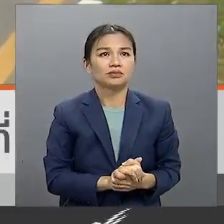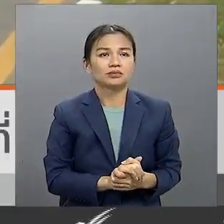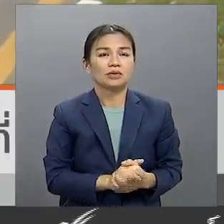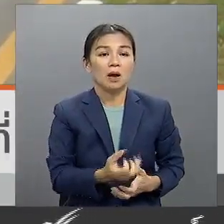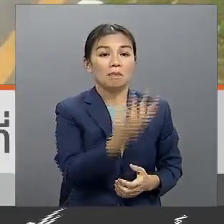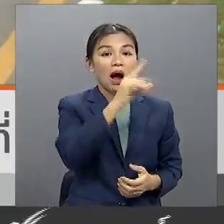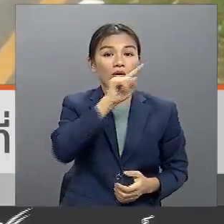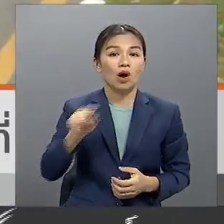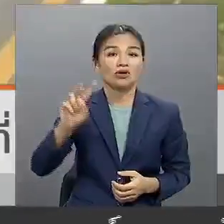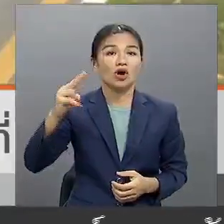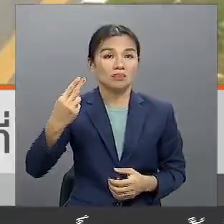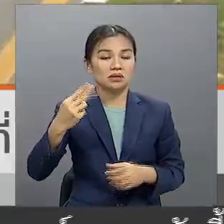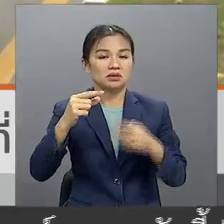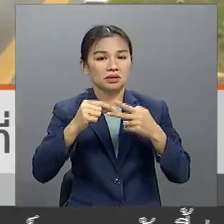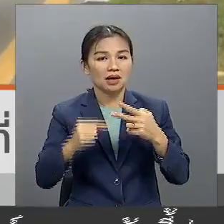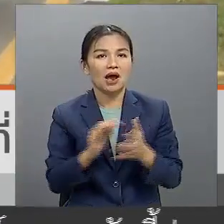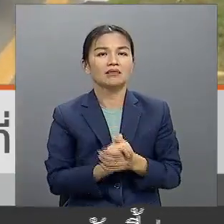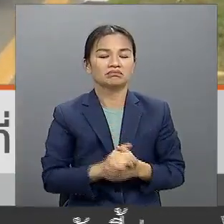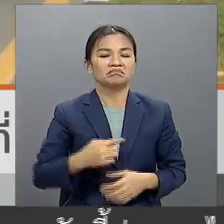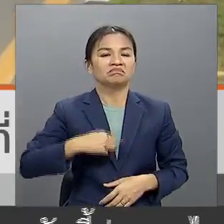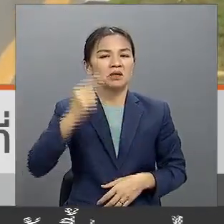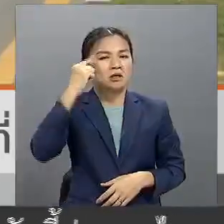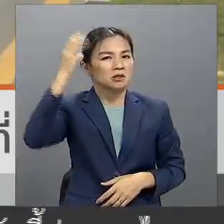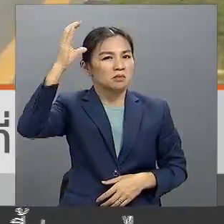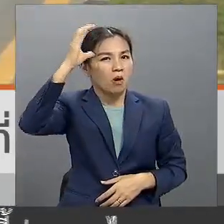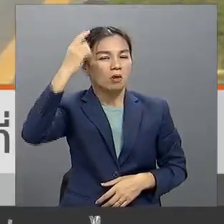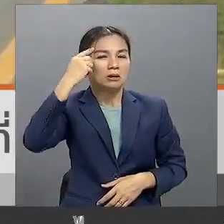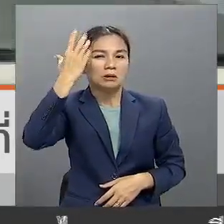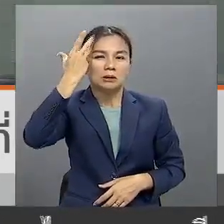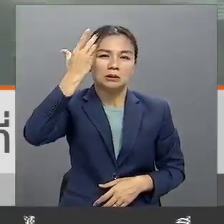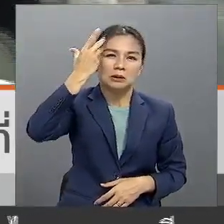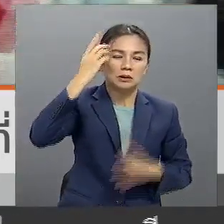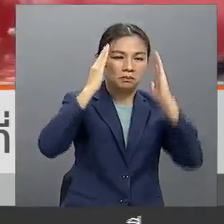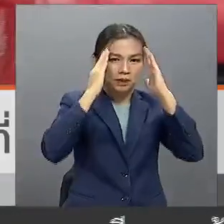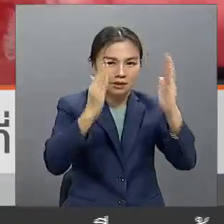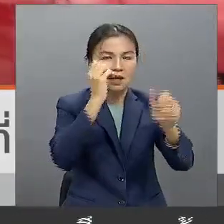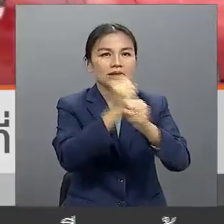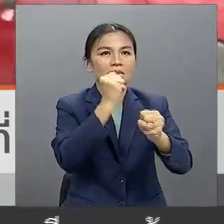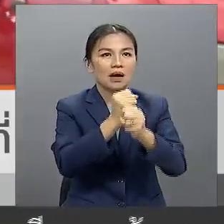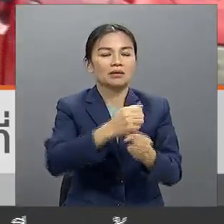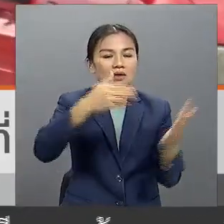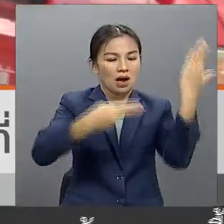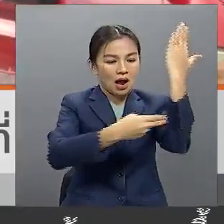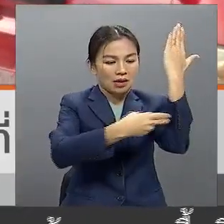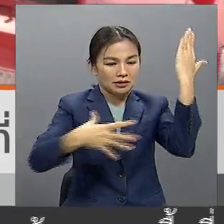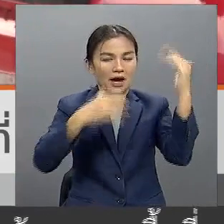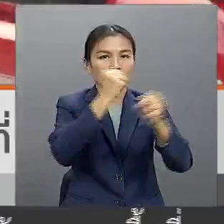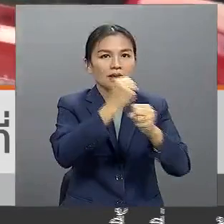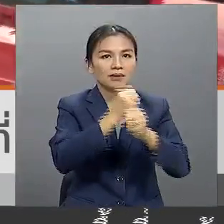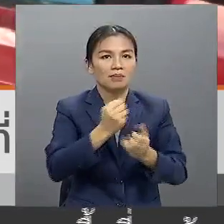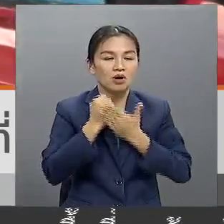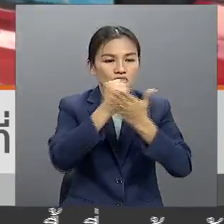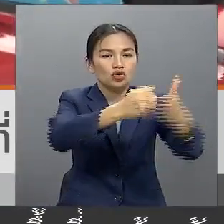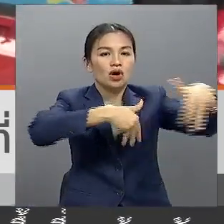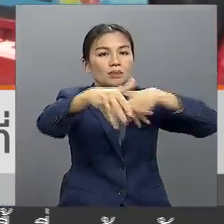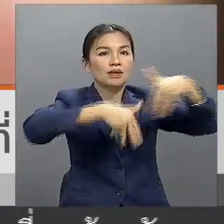พลังกำลังและมันสมองนำพาเมืองหาดใหญ่กลับมาเป็นศูนย์กลางเศรษฐกิจแล้วก็ให้ประชาชนมีส่วนร่วมนำพาเมืองหาดใ